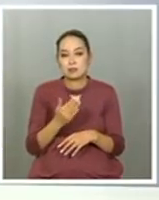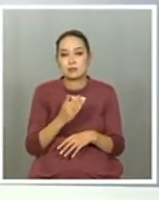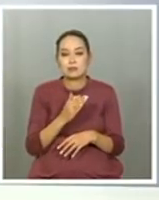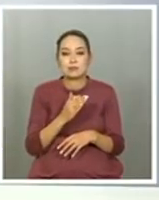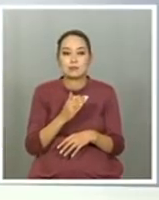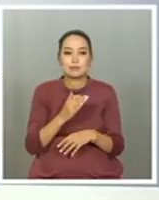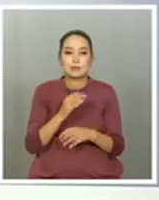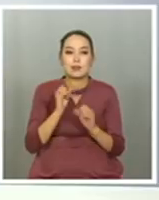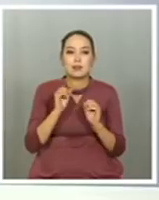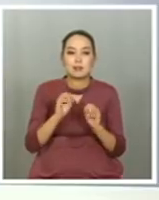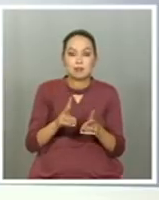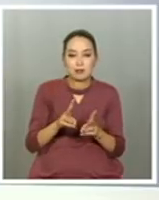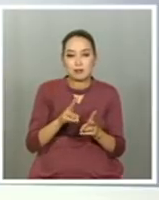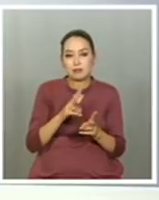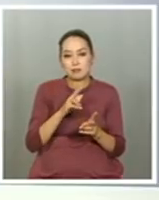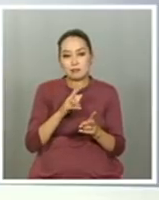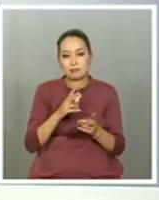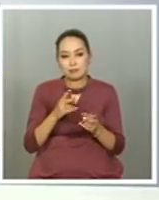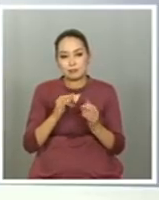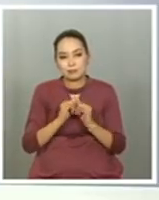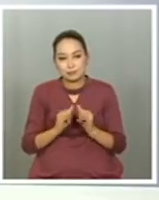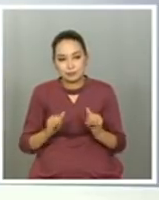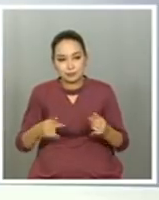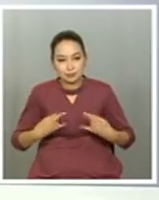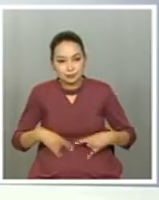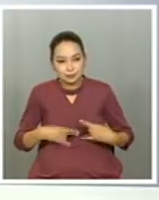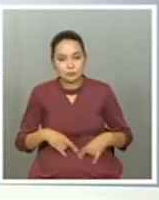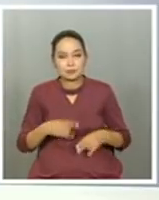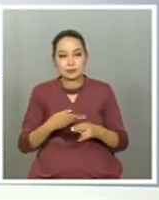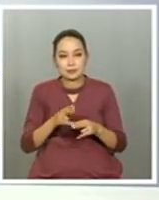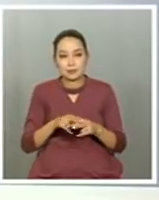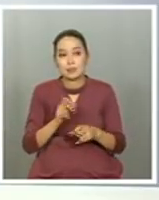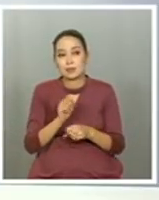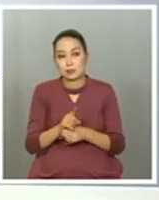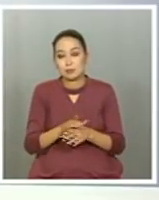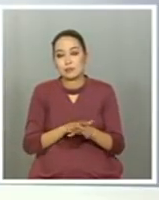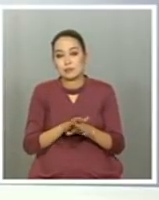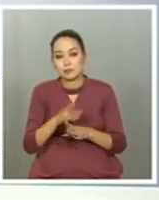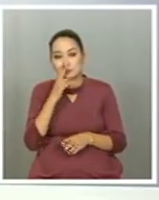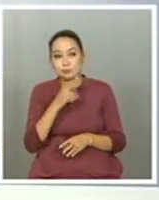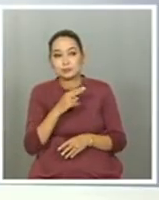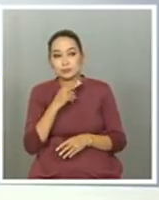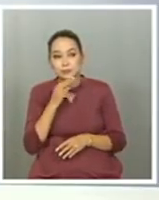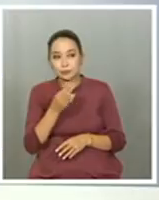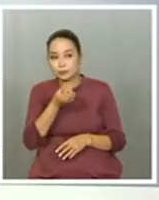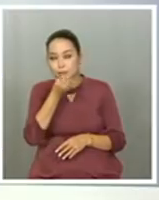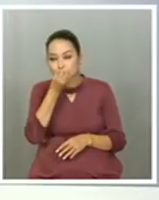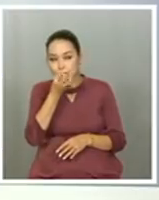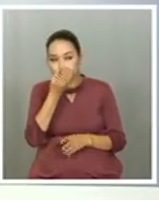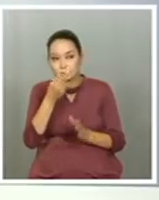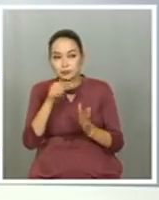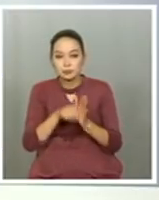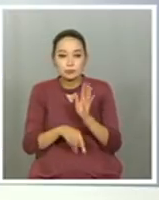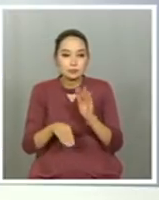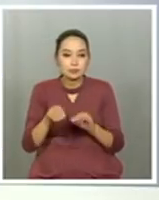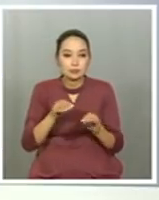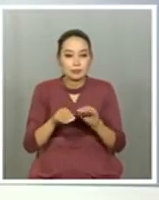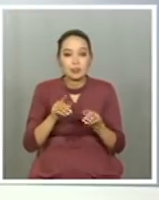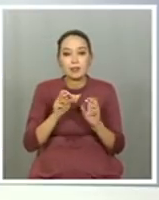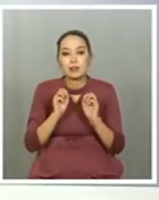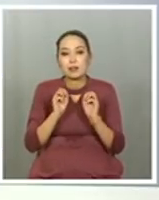тапсырмаларды орындайық. Бірінші тапсырма. Гүл құрылысынан жыныс